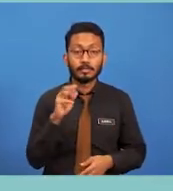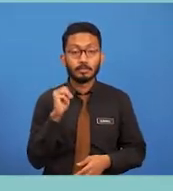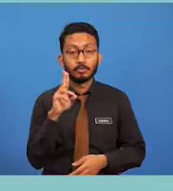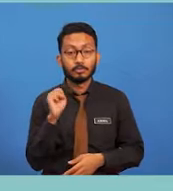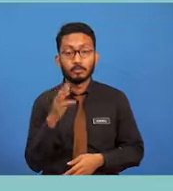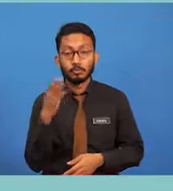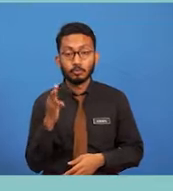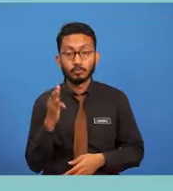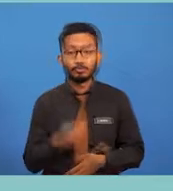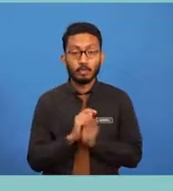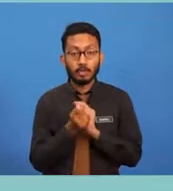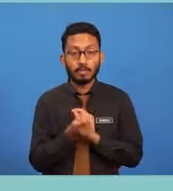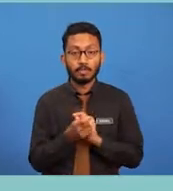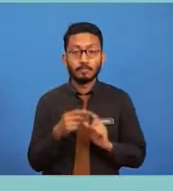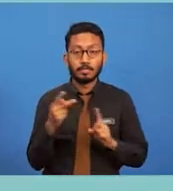kepada merah.